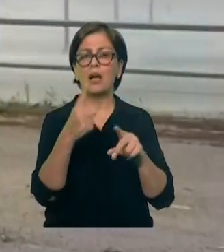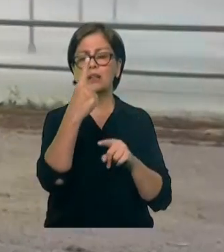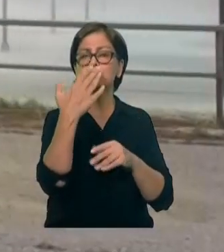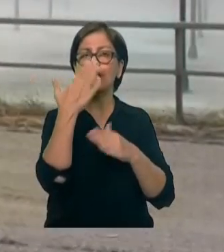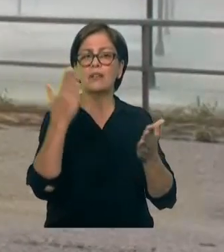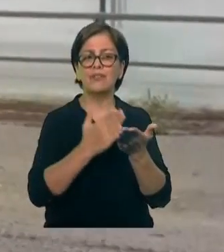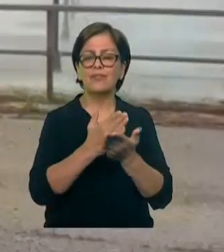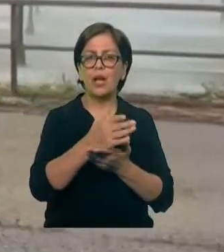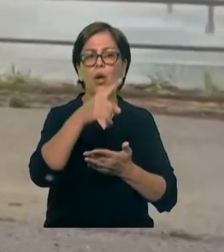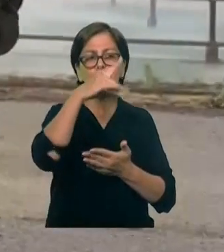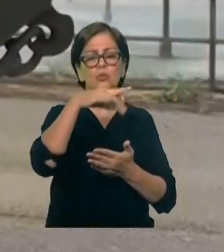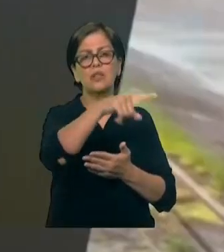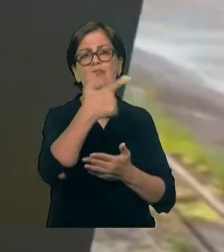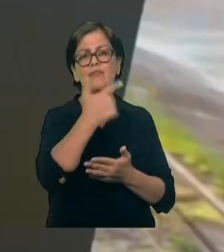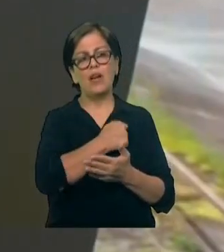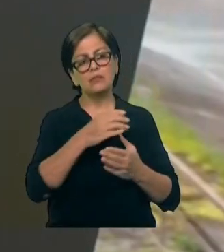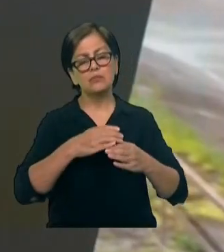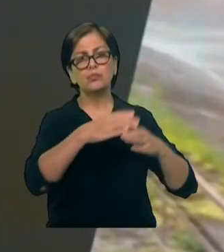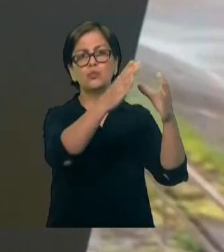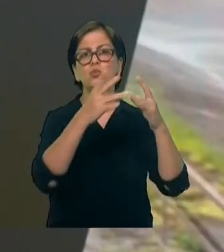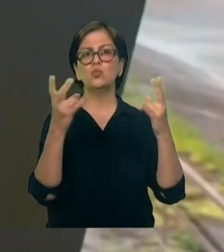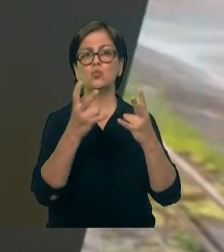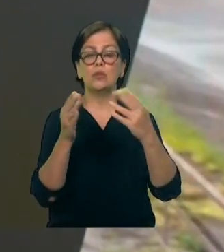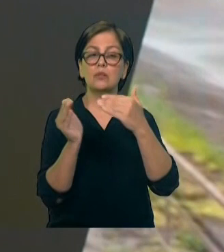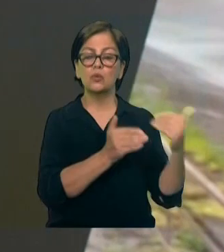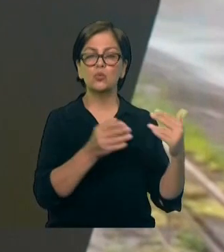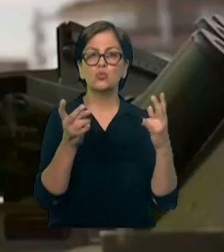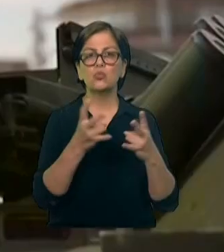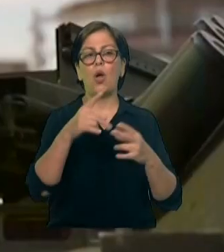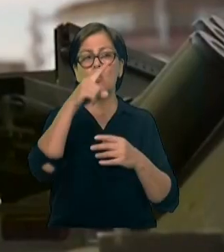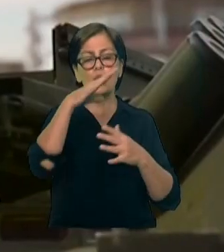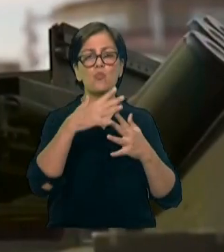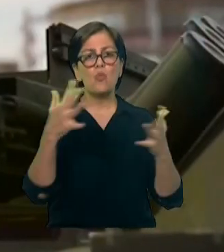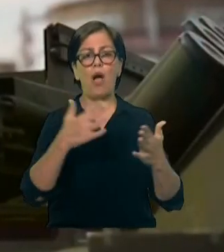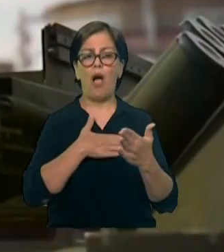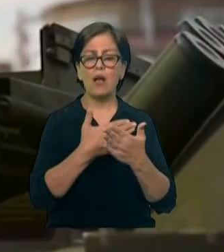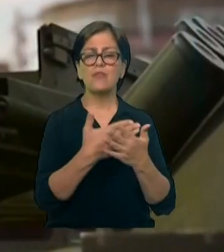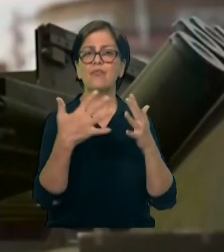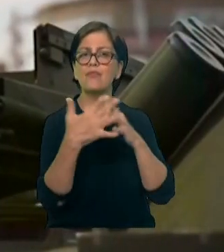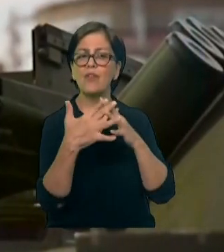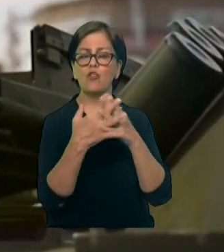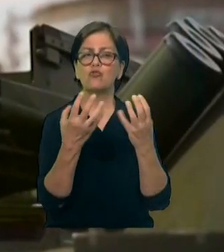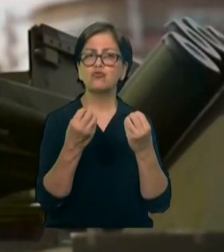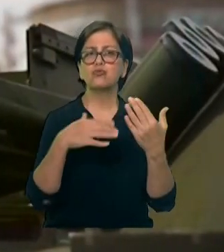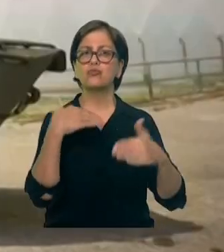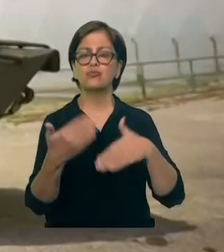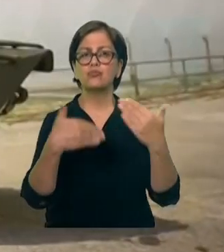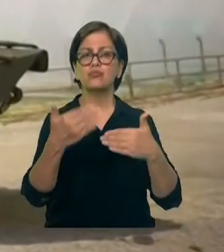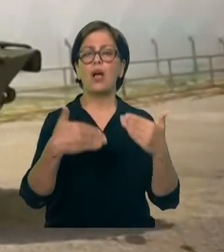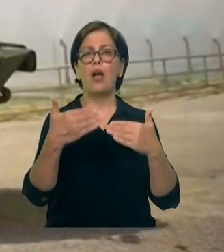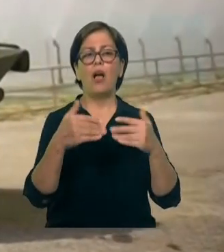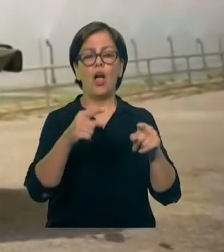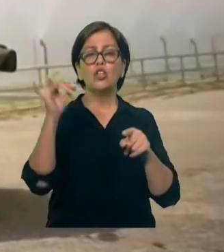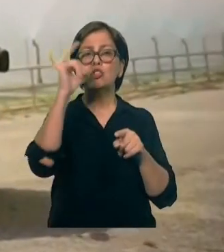Rusiya qüvvələrinin ərazidən çıxarılmasıdır. Kuleba deyib ki, Rusiya aktiv döyüş fəaliyyətindədir. Odur ki, bu missiya MAGATE